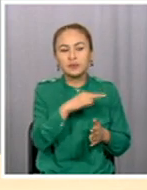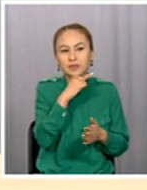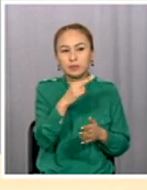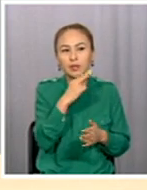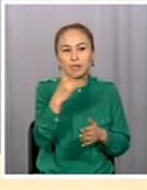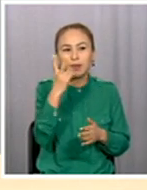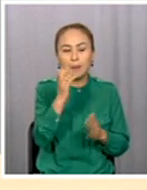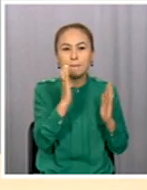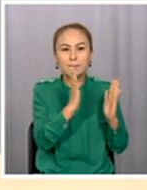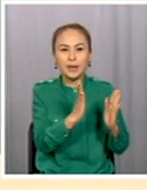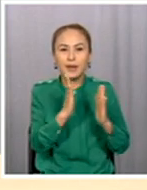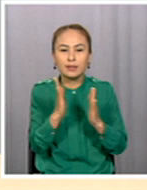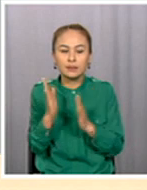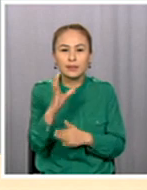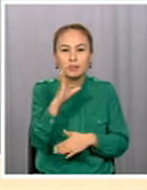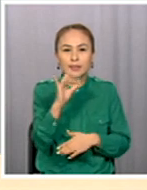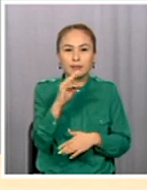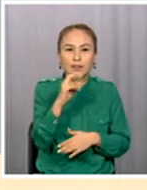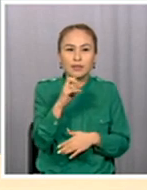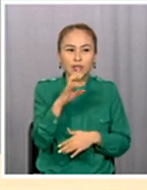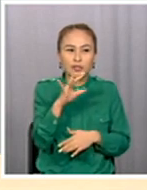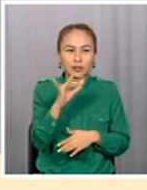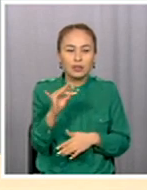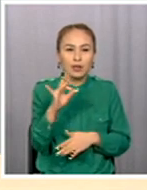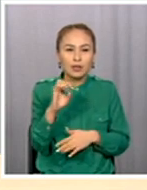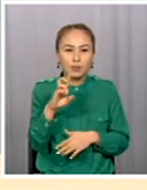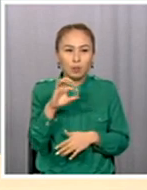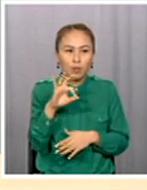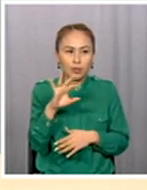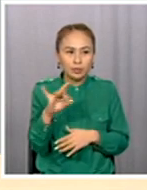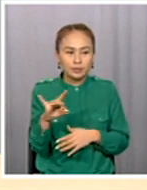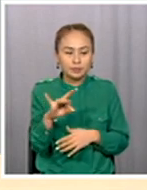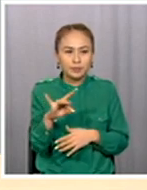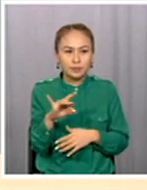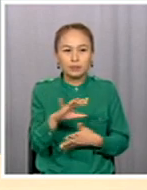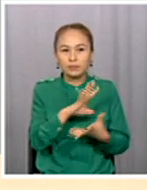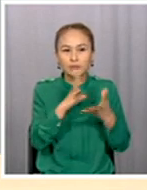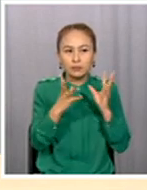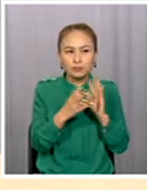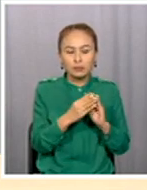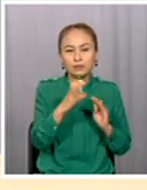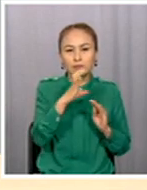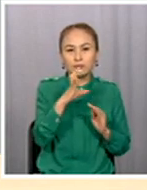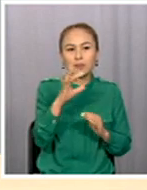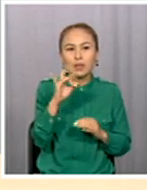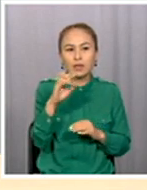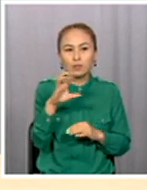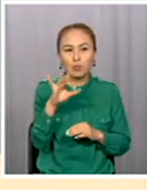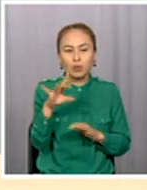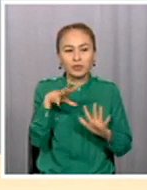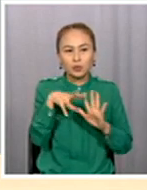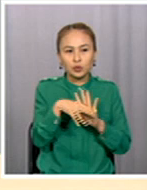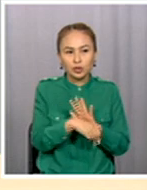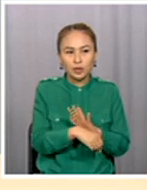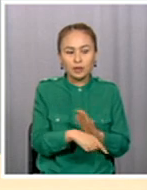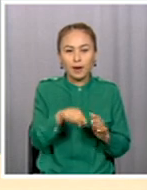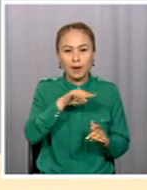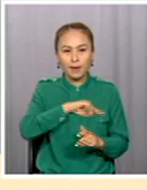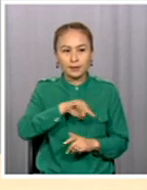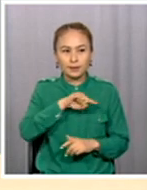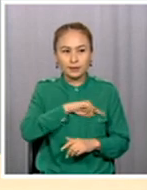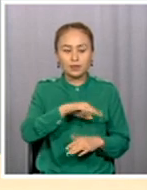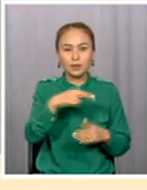на порядок синтаксического разбора. Вообще синтаксический разбор, ребята, включает в себя